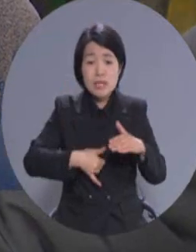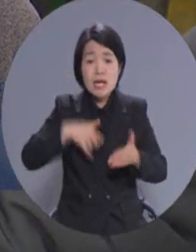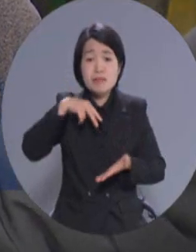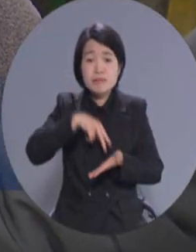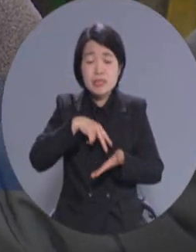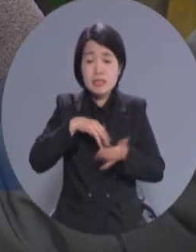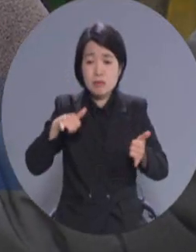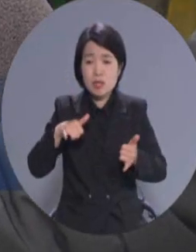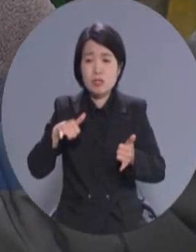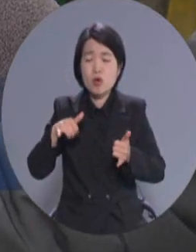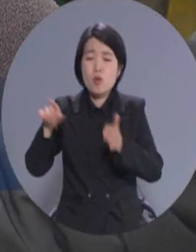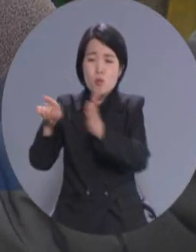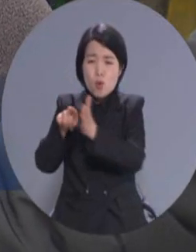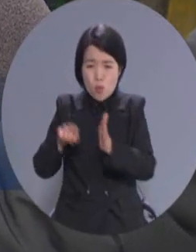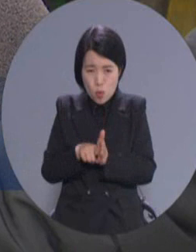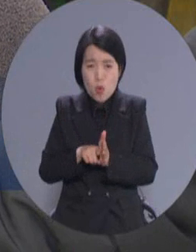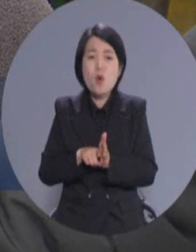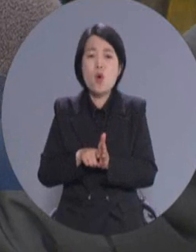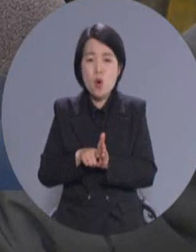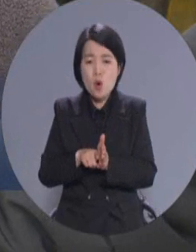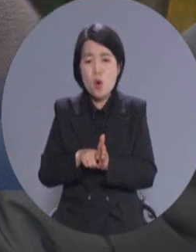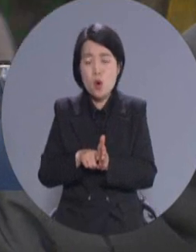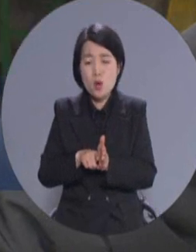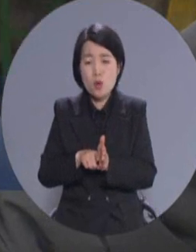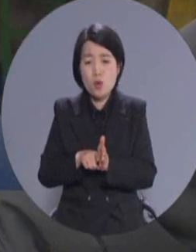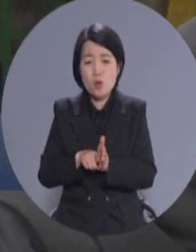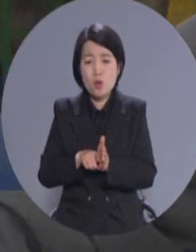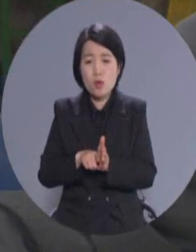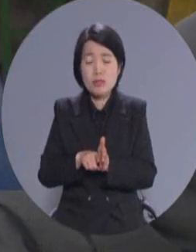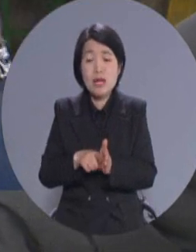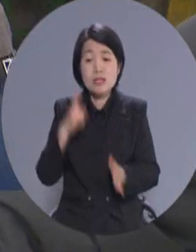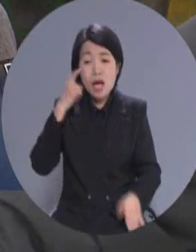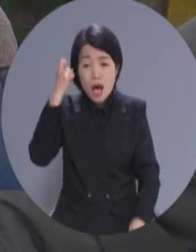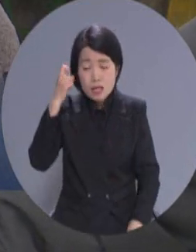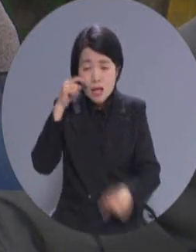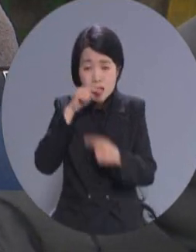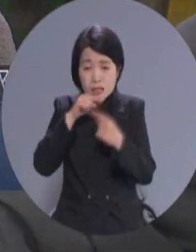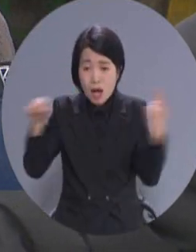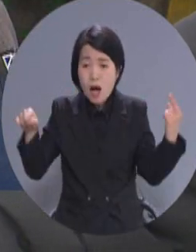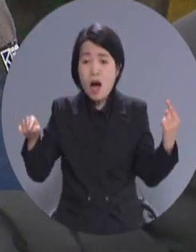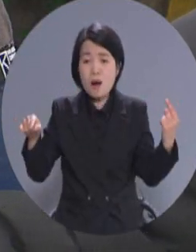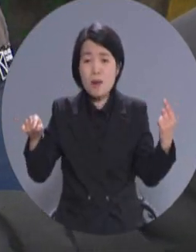지으신 분들끼리 이렇게 거래를 하기 때문에 서로 이렇게 믿고 이렇게